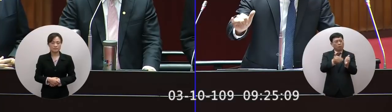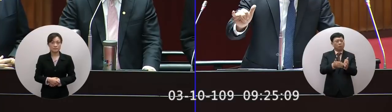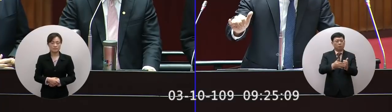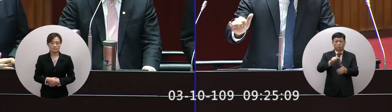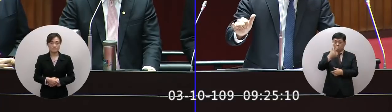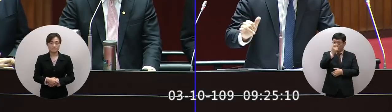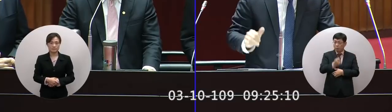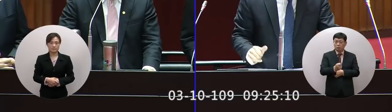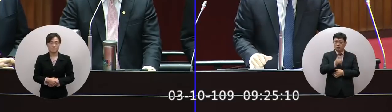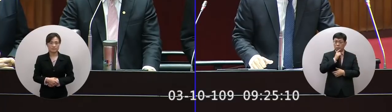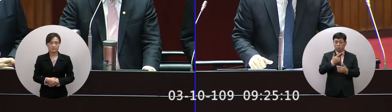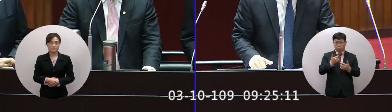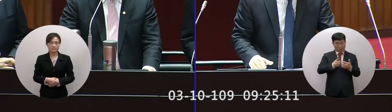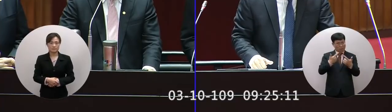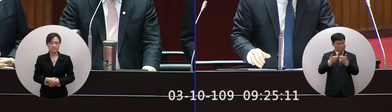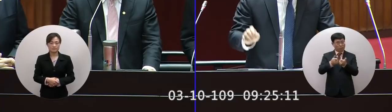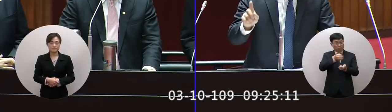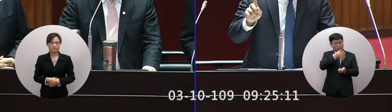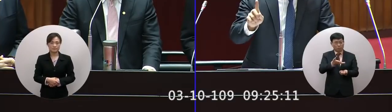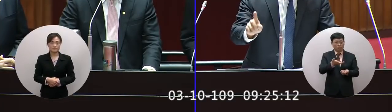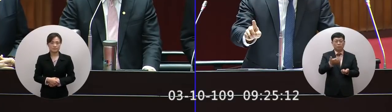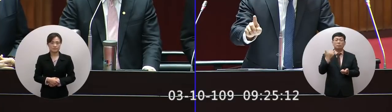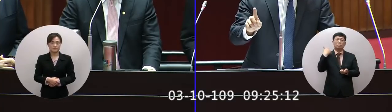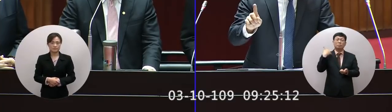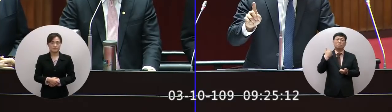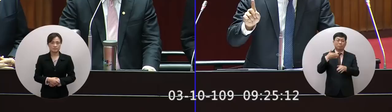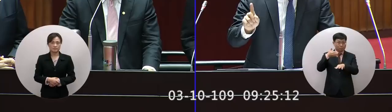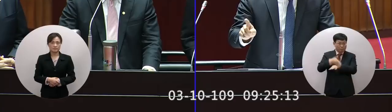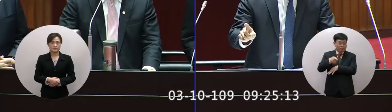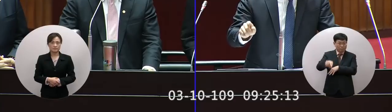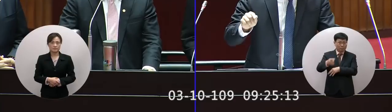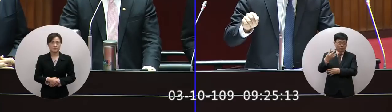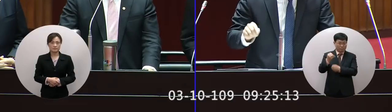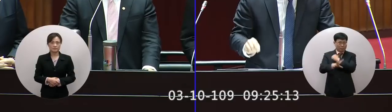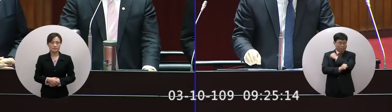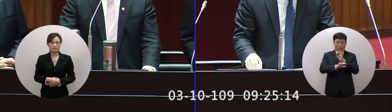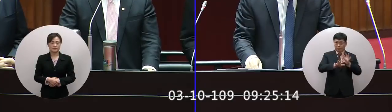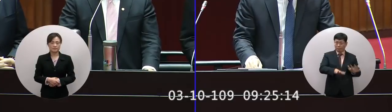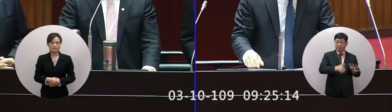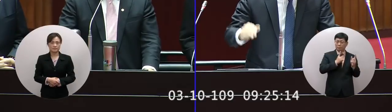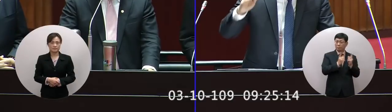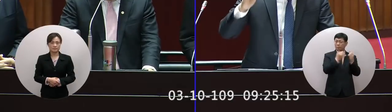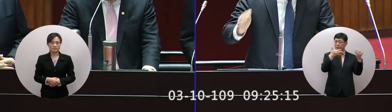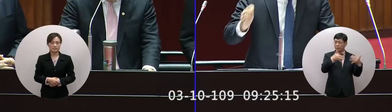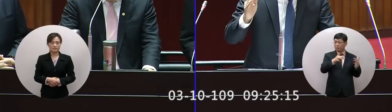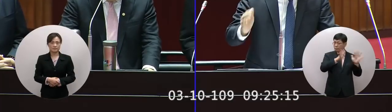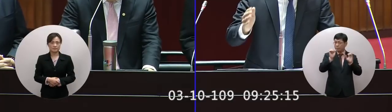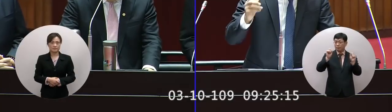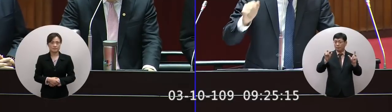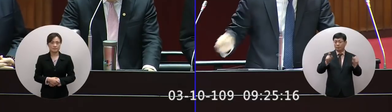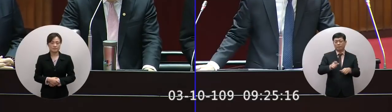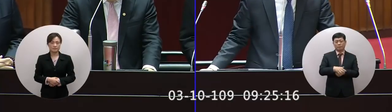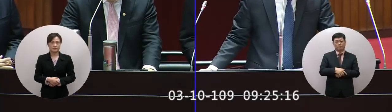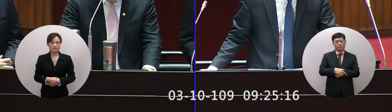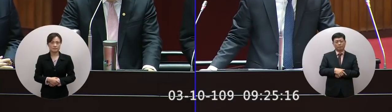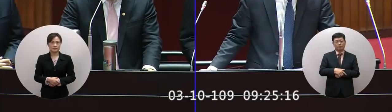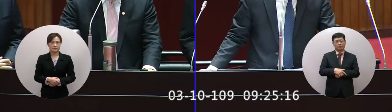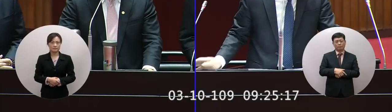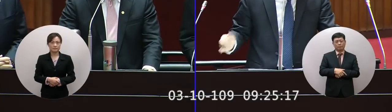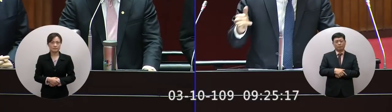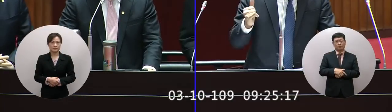了，那600亿到底符不符合现况？因为当初通过的基础跟今天面临的状况完全不